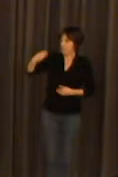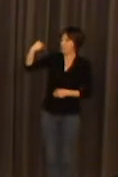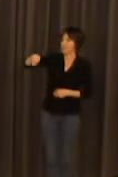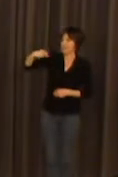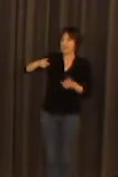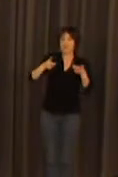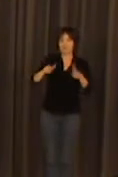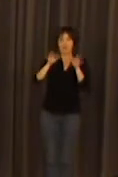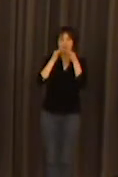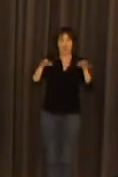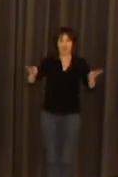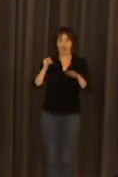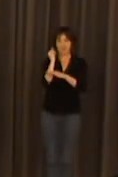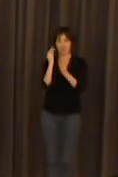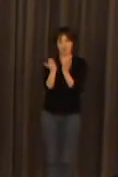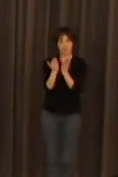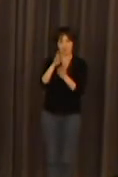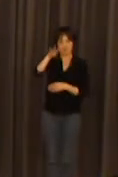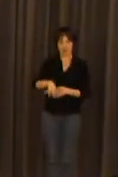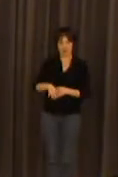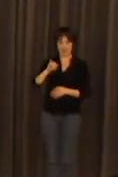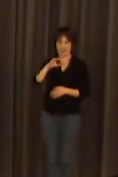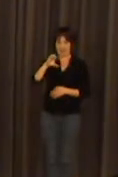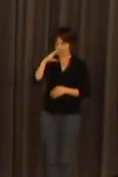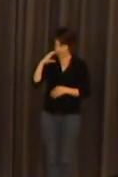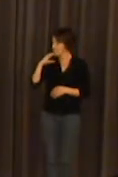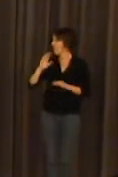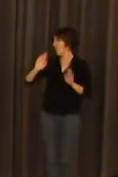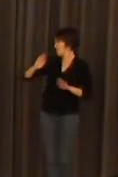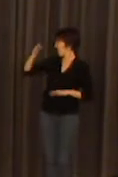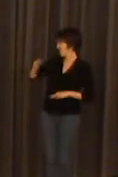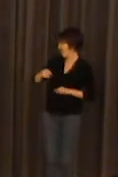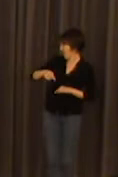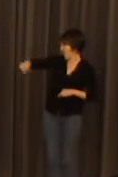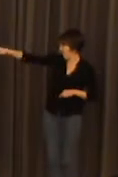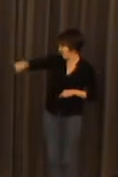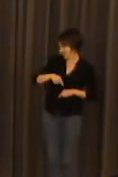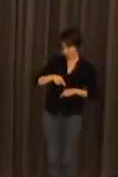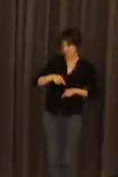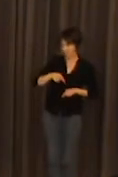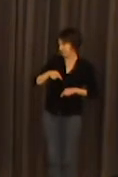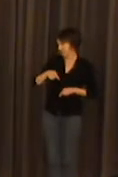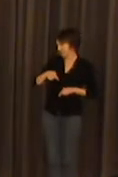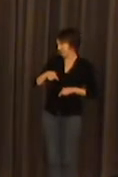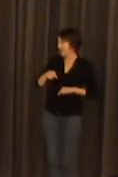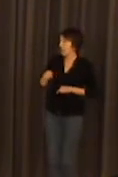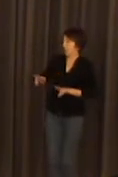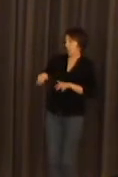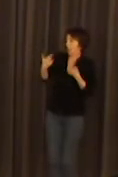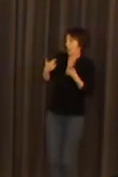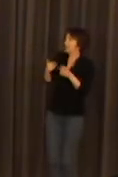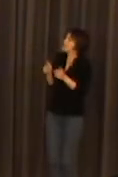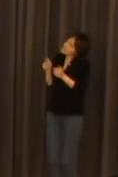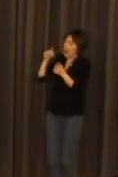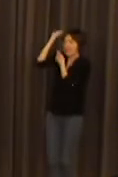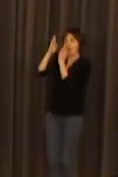secció filològica de l'Institut d'Estudis Catalans, però segur que els membres de la mesa no m'ho tindran en compte que li dediqui una atenció